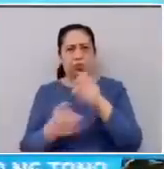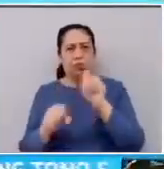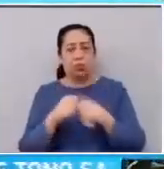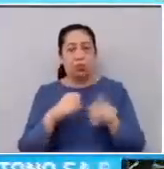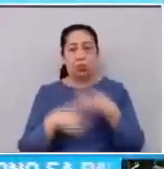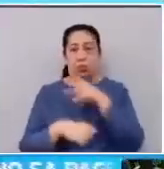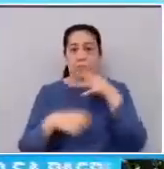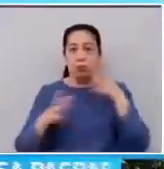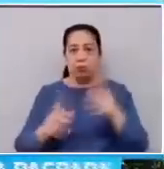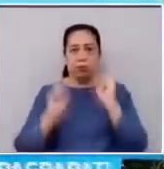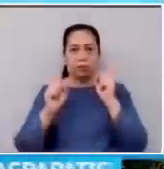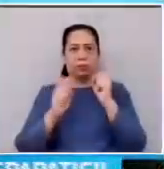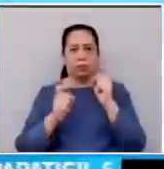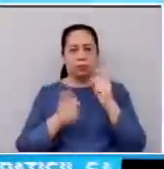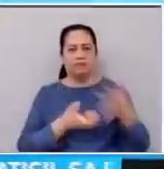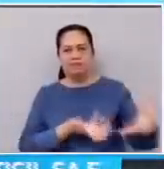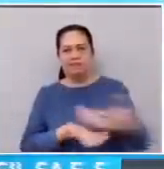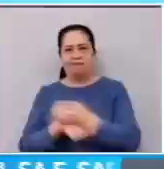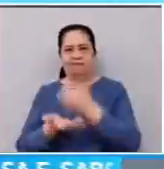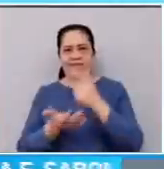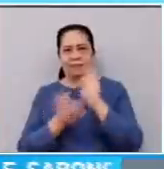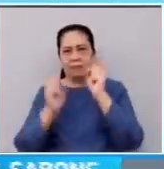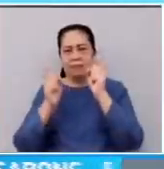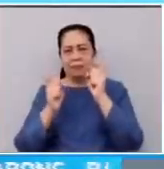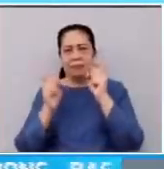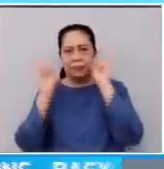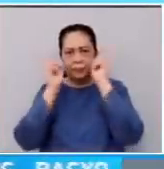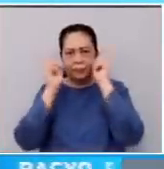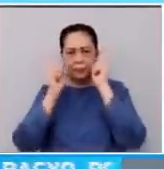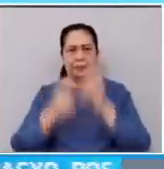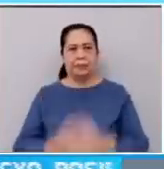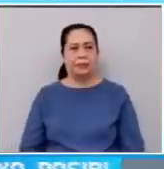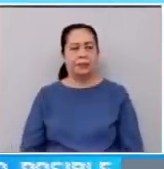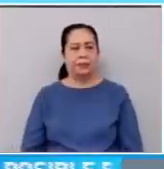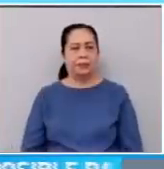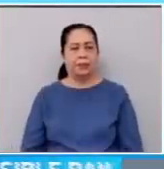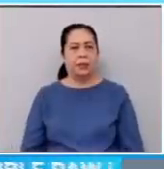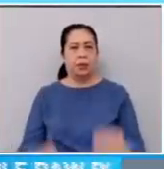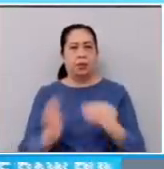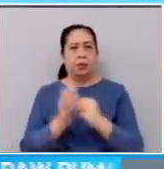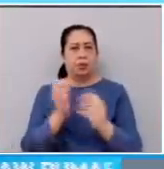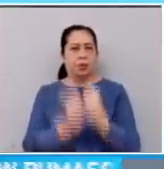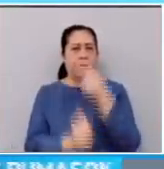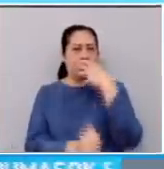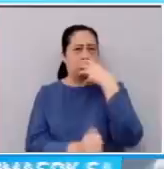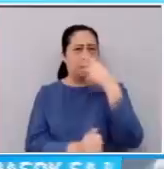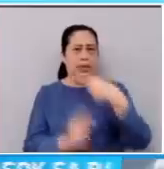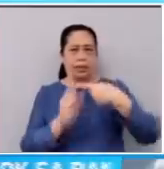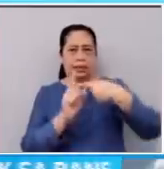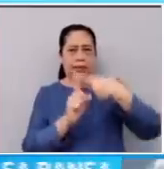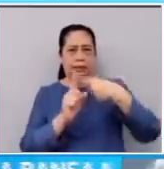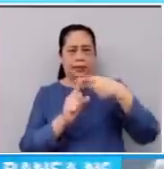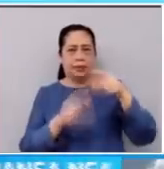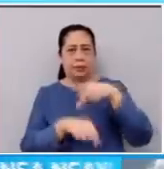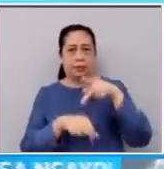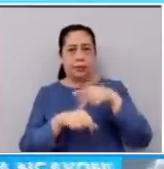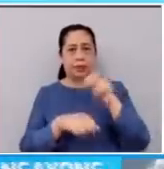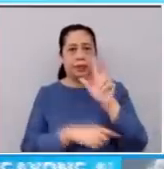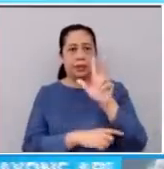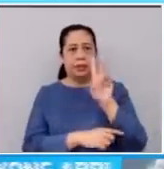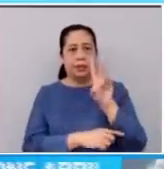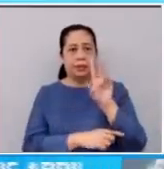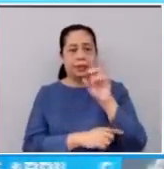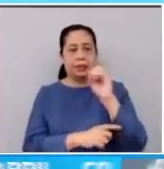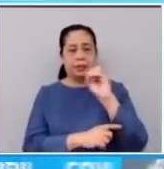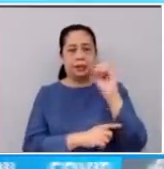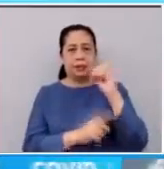agad nang inaani ang kanilang tanim. Naitala ang pinakamainit na temperatura sa bansa na 37 degrees Celsius